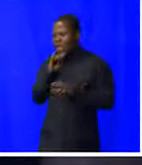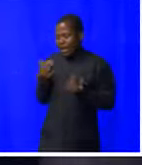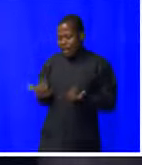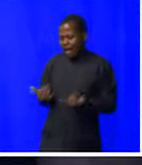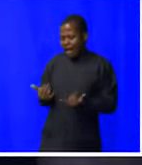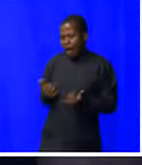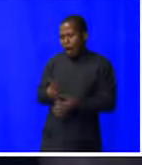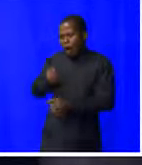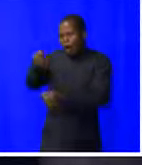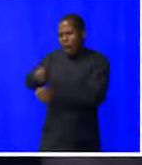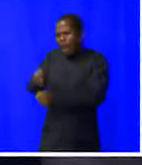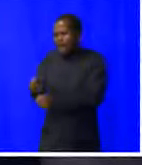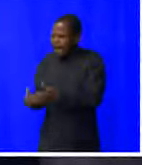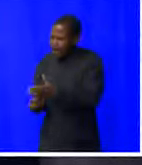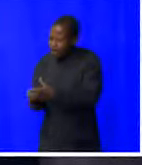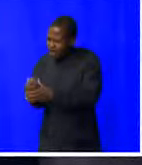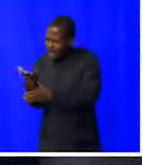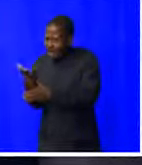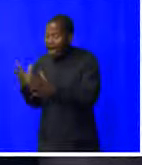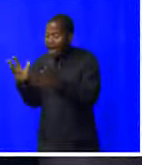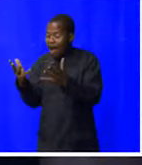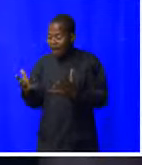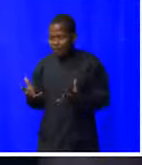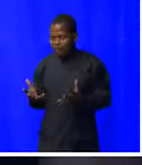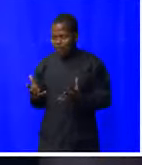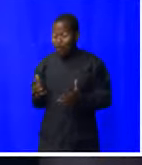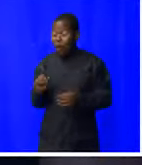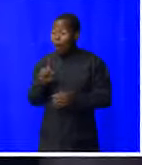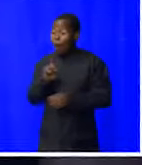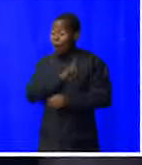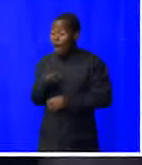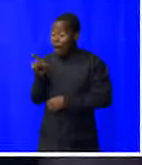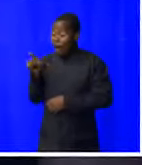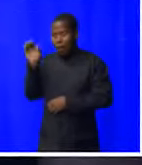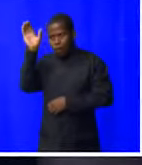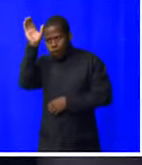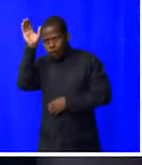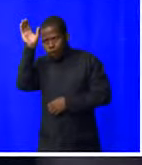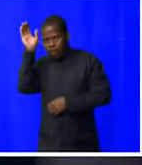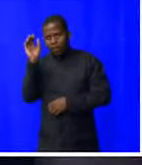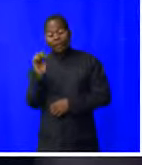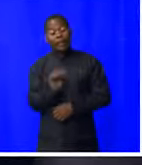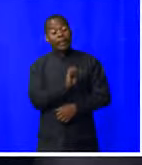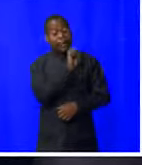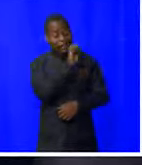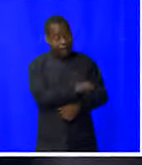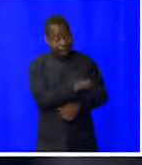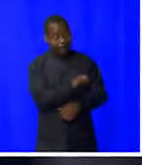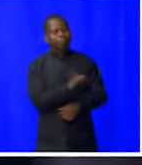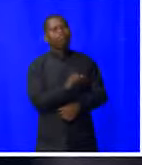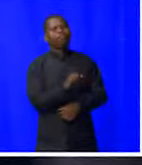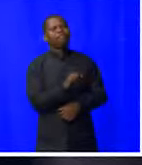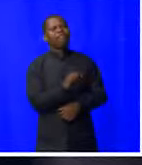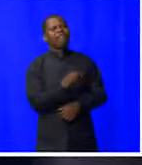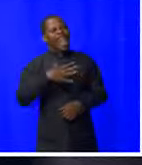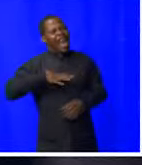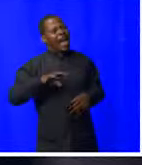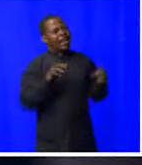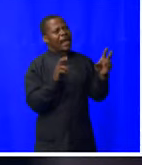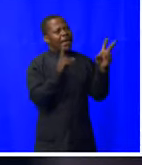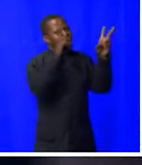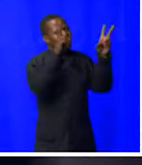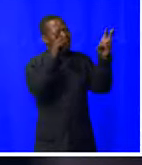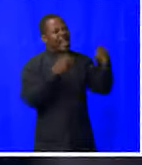wena ngilabanye bonsondozima nasikhuluma ngaleti nzaba leti. Yeah, kunjalo sisi kepha nje lengingakusho kwekuthi kuleti nzaba leti okhanza